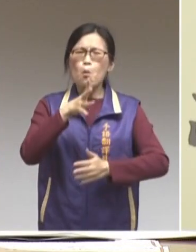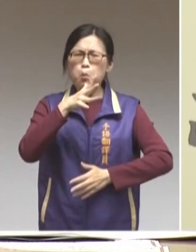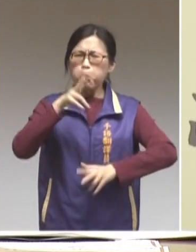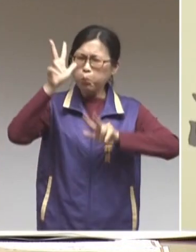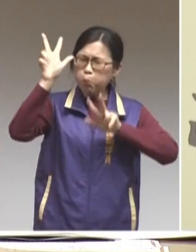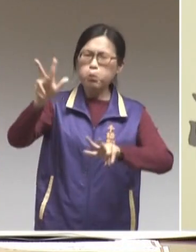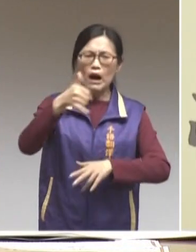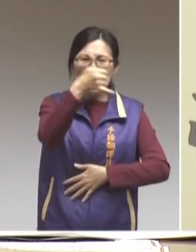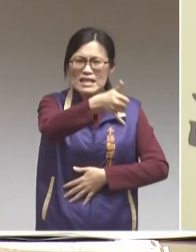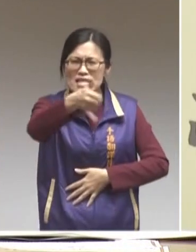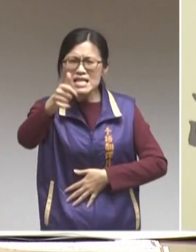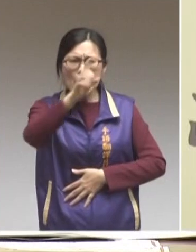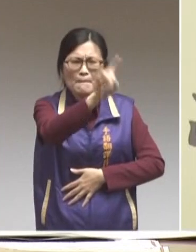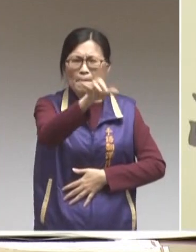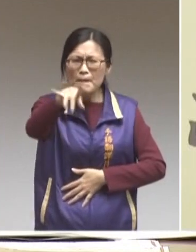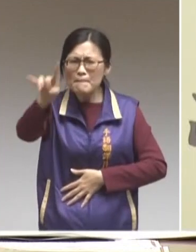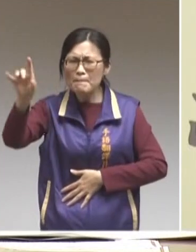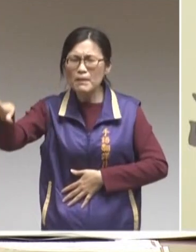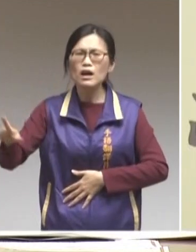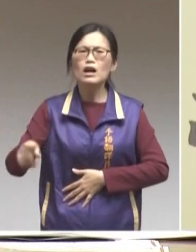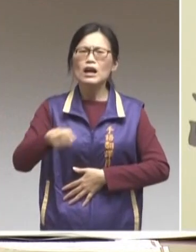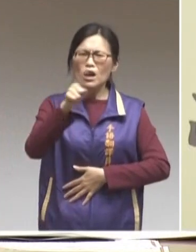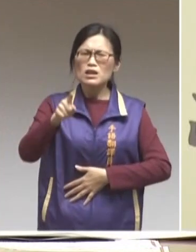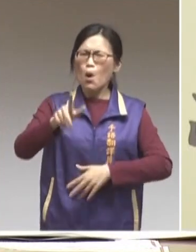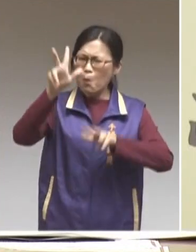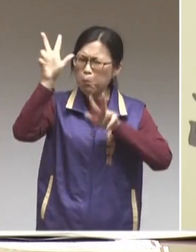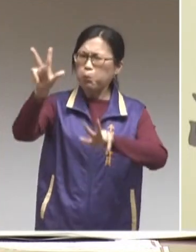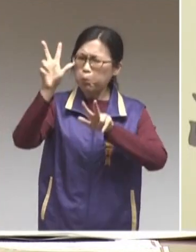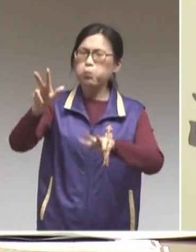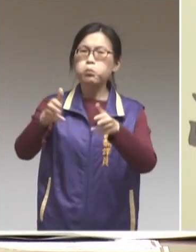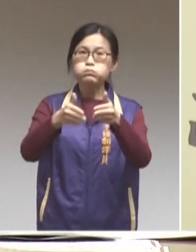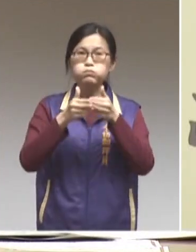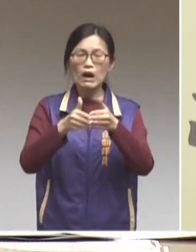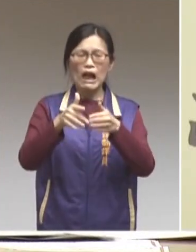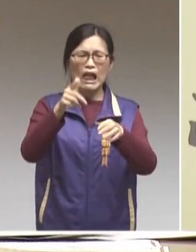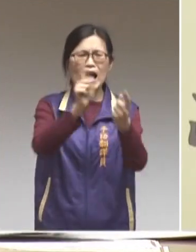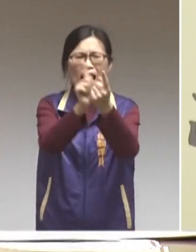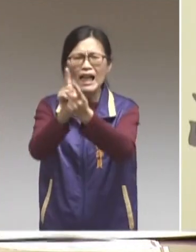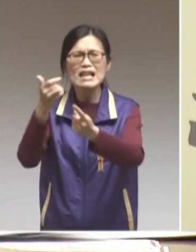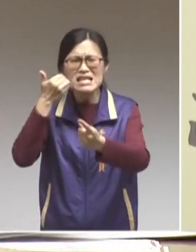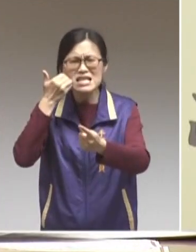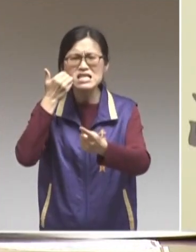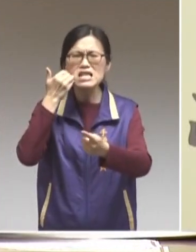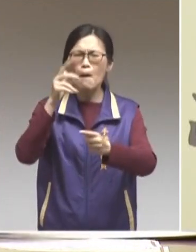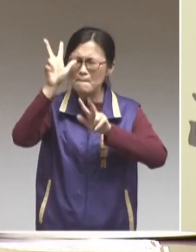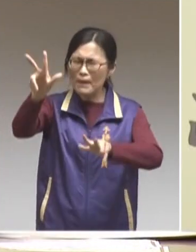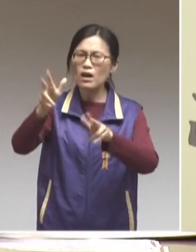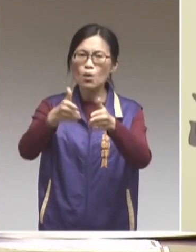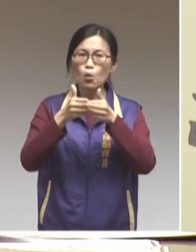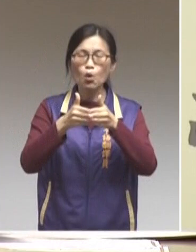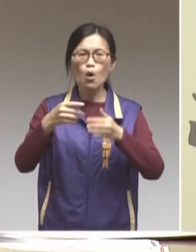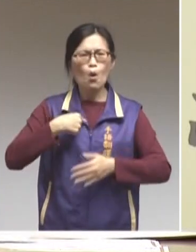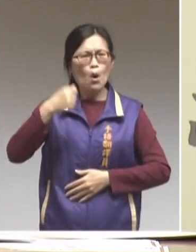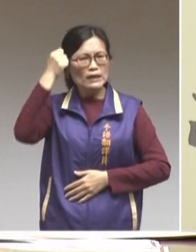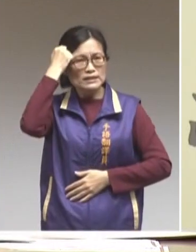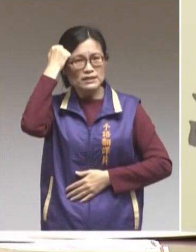的足迹或接触史啊，那否则在我的印